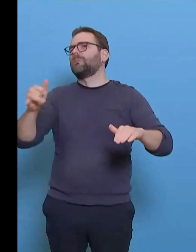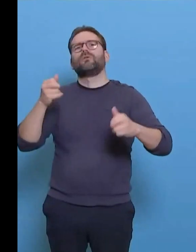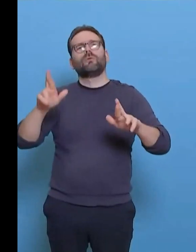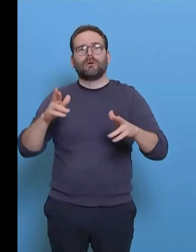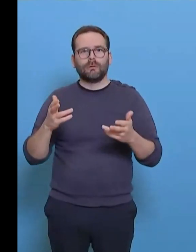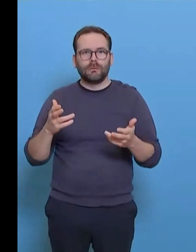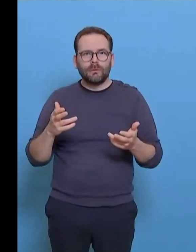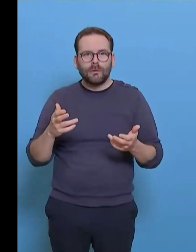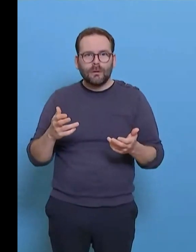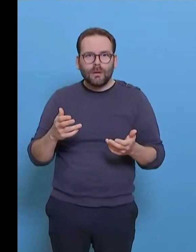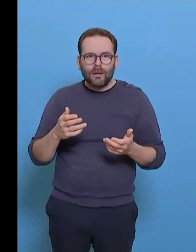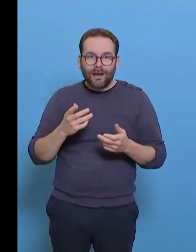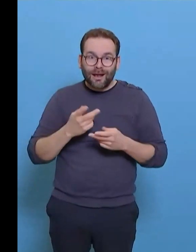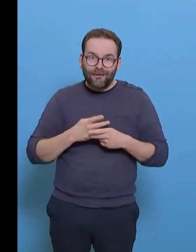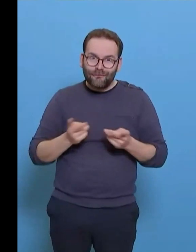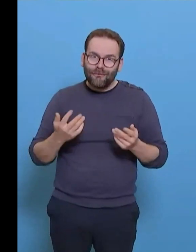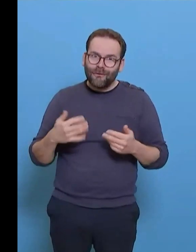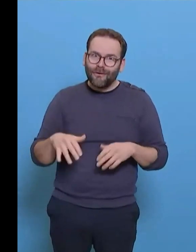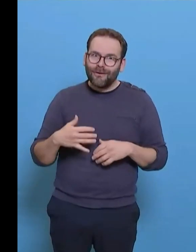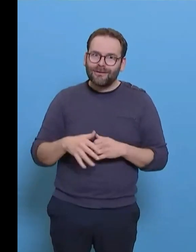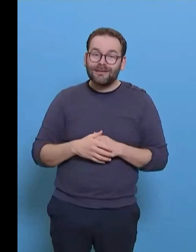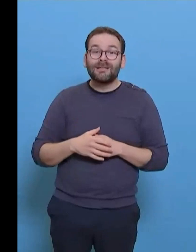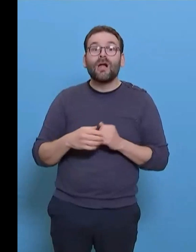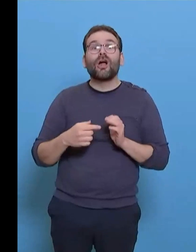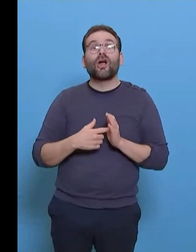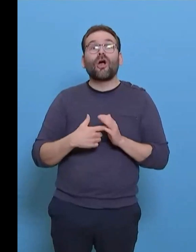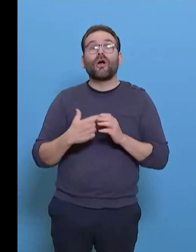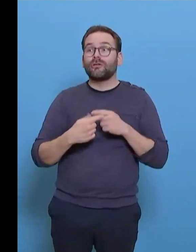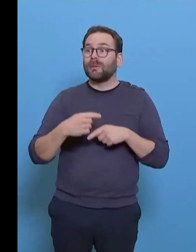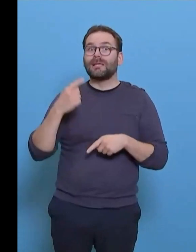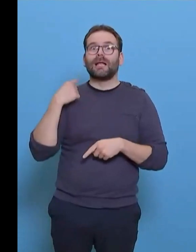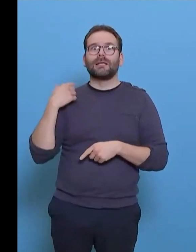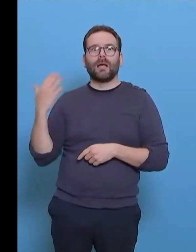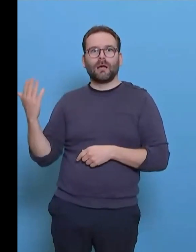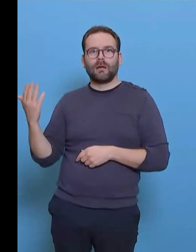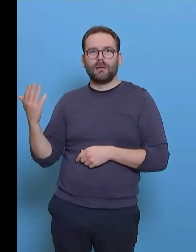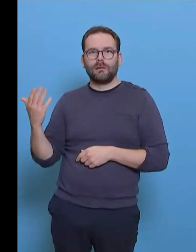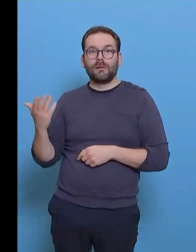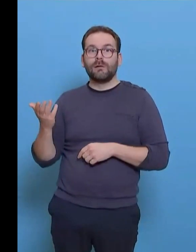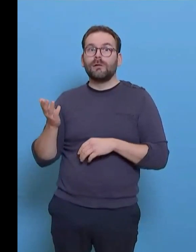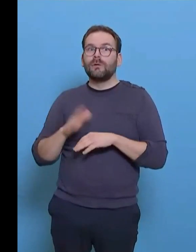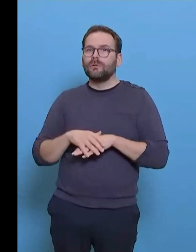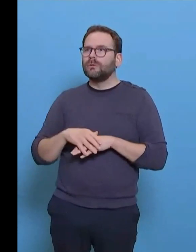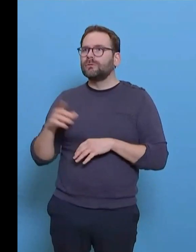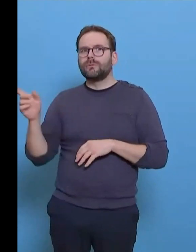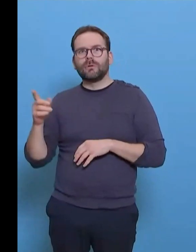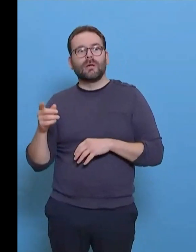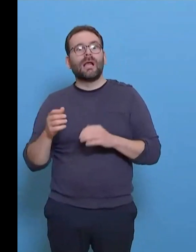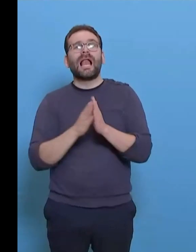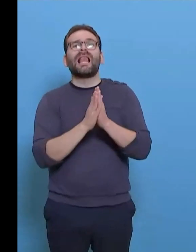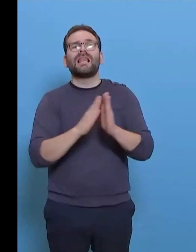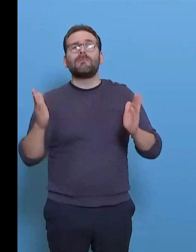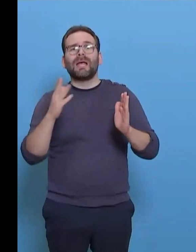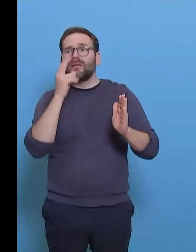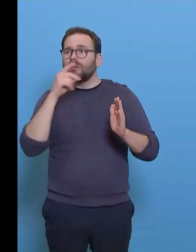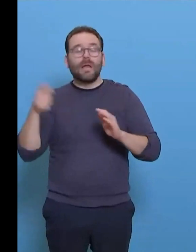financées. Quel aveu! C'était la semaine dernière en session. Heureusement que nous avons cessé de financer les librairies